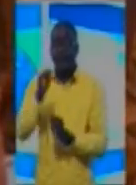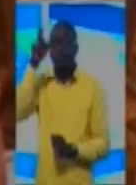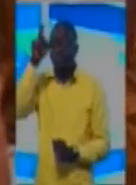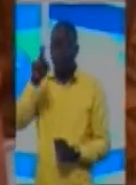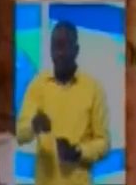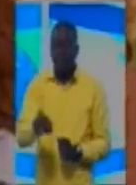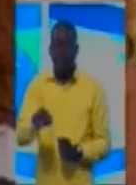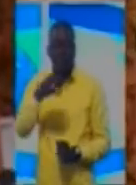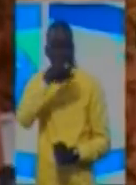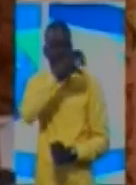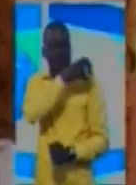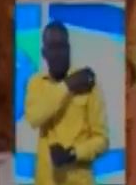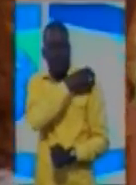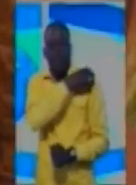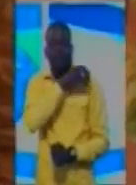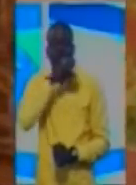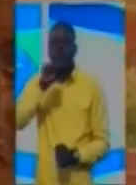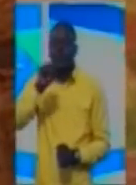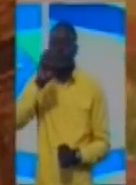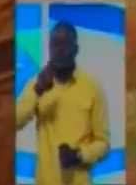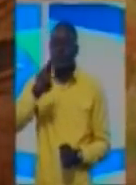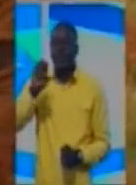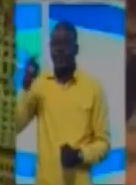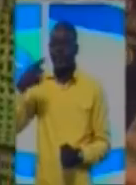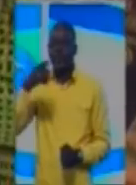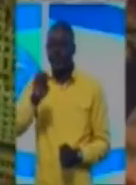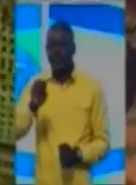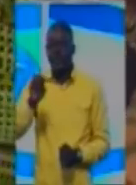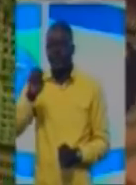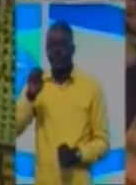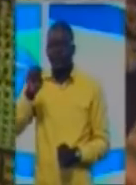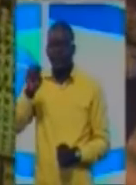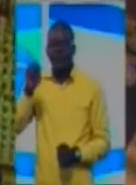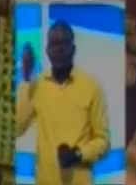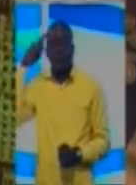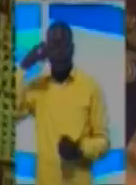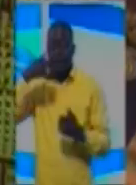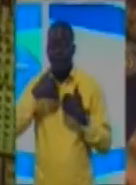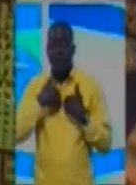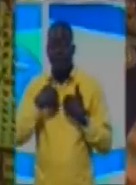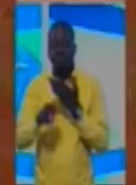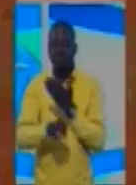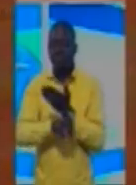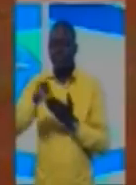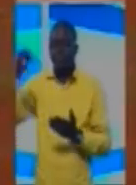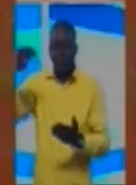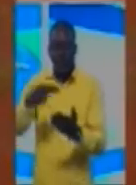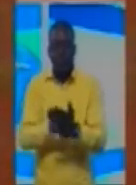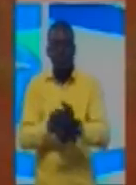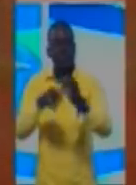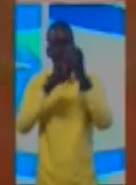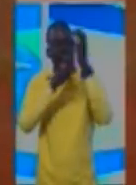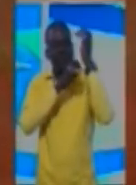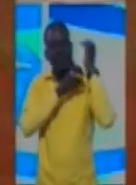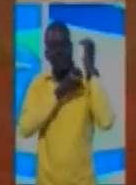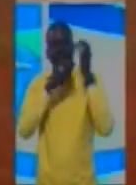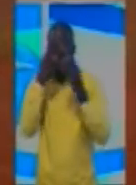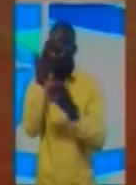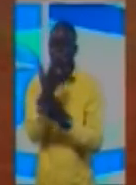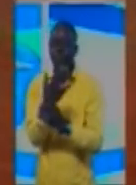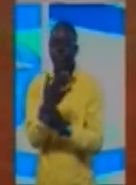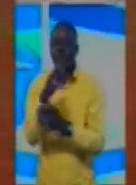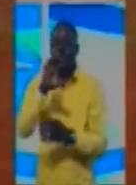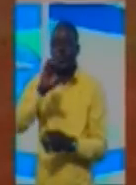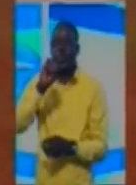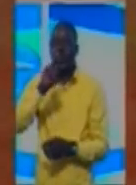commandement du chef d'escadron Serge Thierry Kiendrebego. Il reçoit symboliquement ses nouvelles charges des mains du colonel Moussa